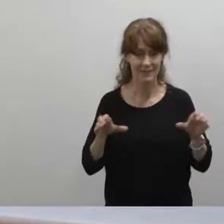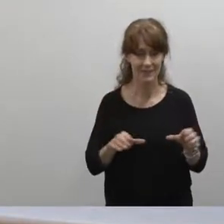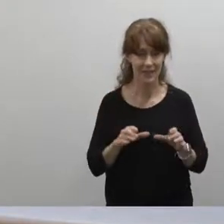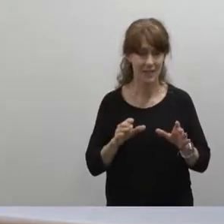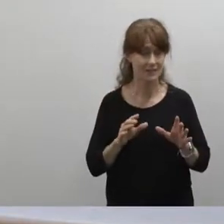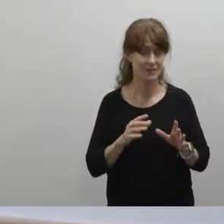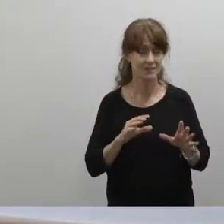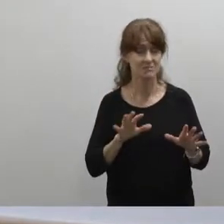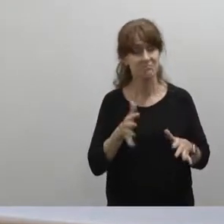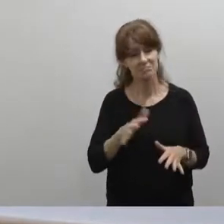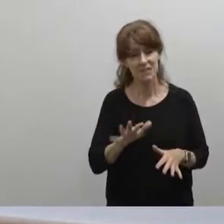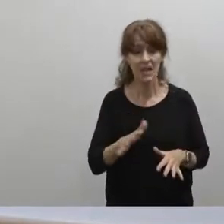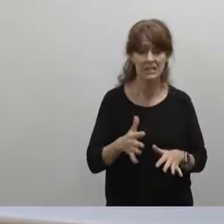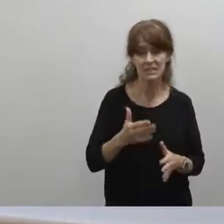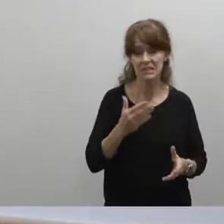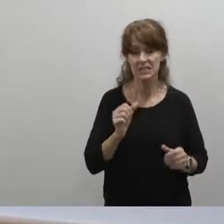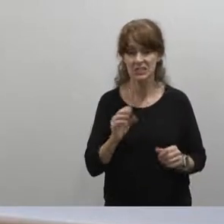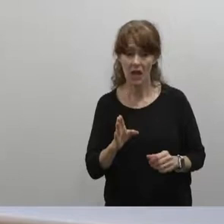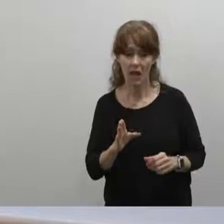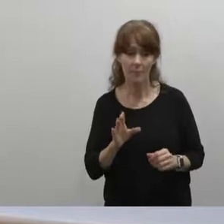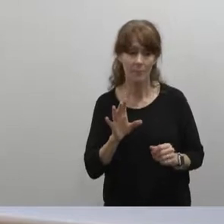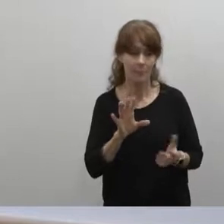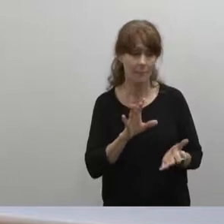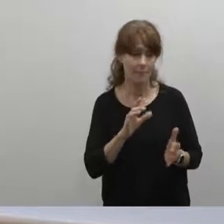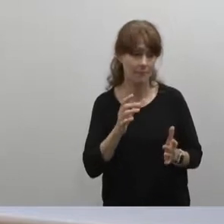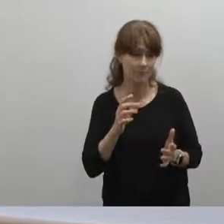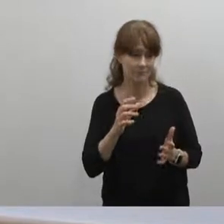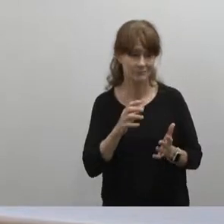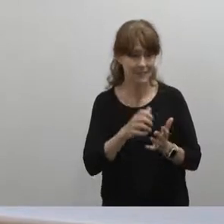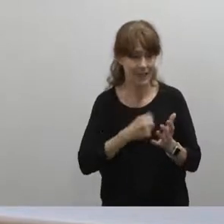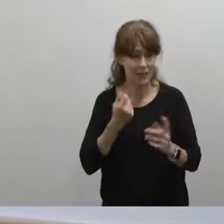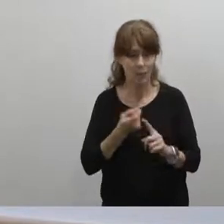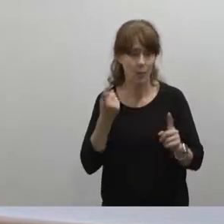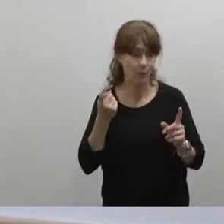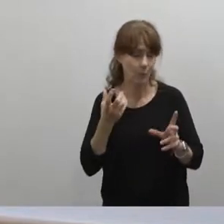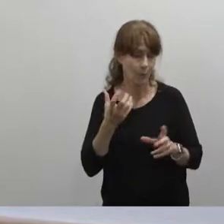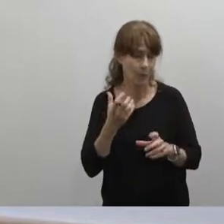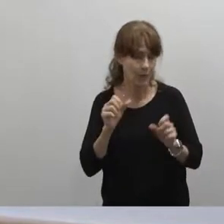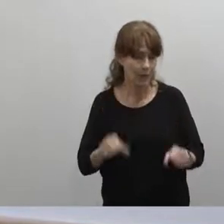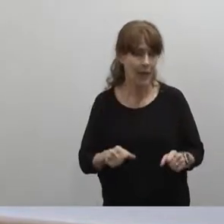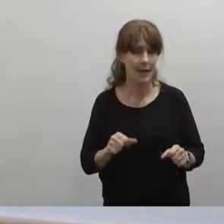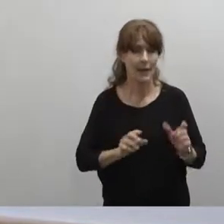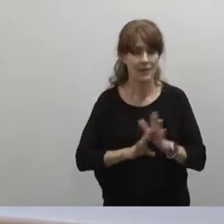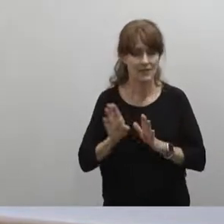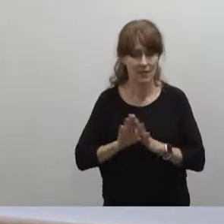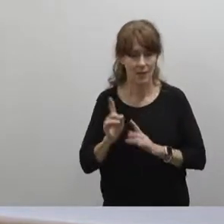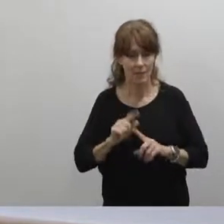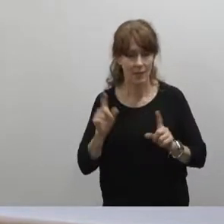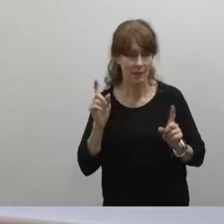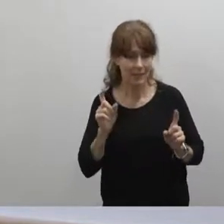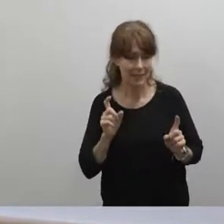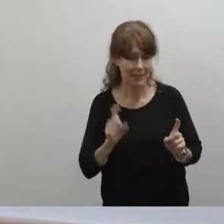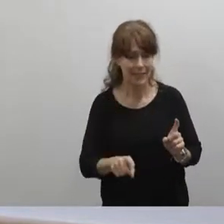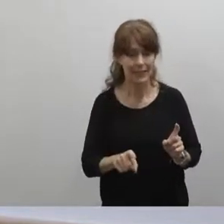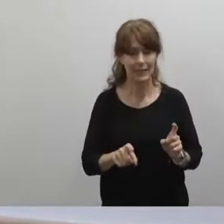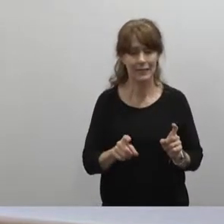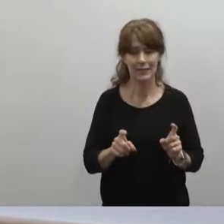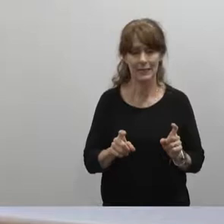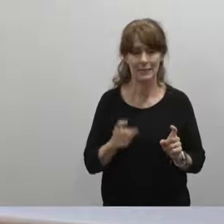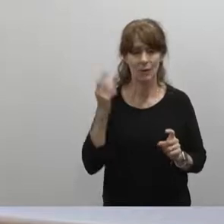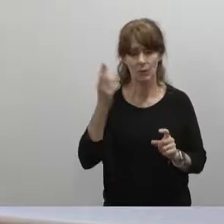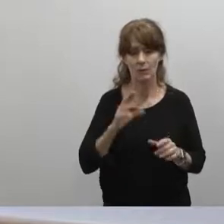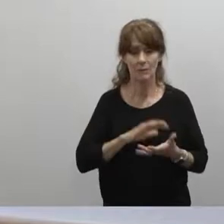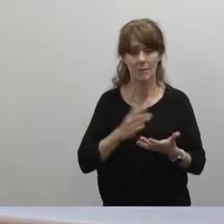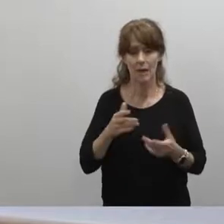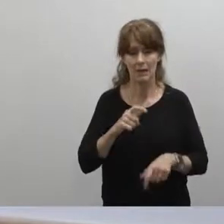ជាមួយសមាជិកនៅក្នុងសហគមន៍ដើម្បីបង្កើនចំនួនទុកចិត្តតាក់ទាញឲ្យពួកគេចូលរួមពីព្រោះអីសិស្សរបស់គេនឹងរៀនជាមួយយើងយើងត្រូវតែធ្វើការសង្កត់ហើយខ្ញុំជឿថាយើងបានធ្វើកិច្ចការប្រសើររួចទៅហើយស្របទៅតាមសមត្ថភាពរបស់យើង Bạn ta dương trời